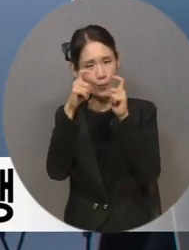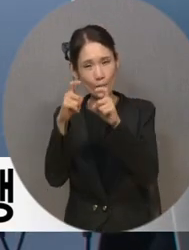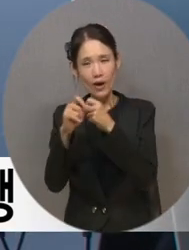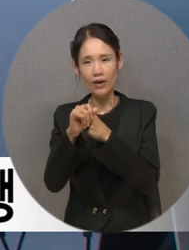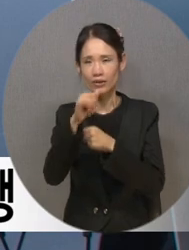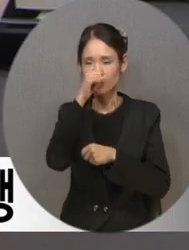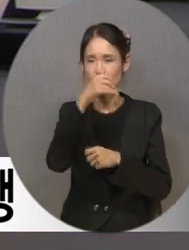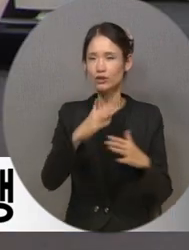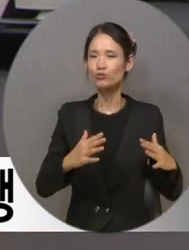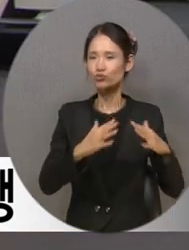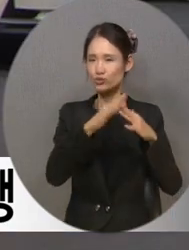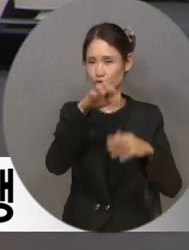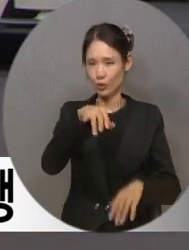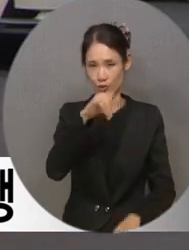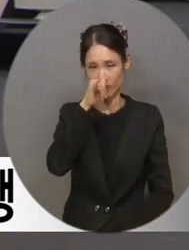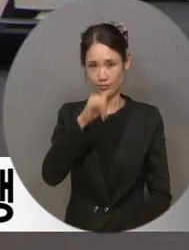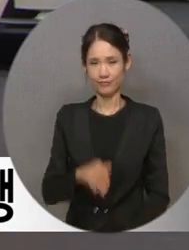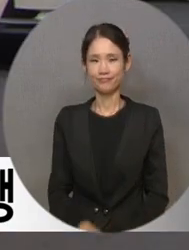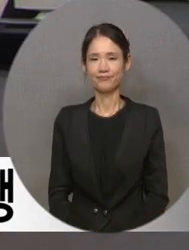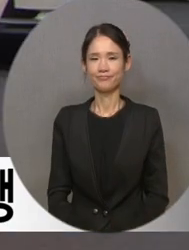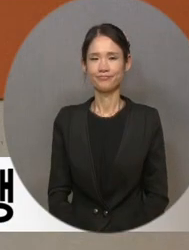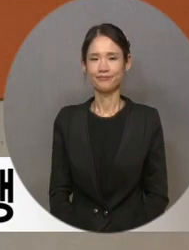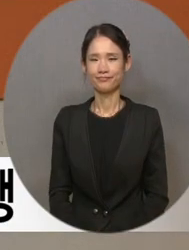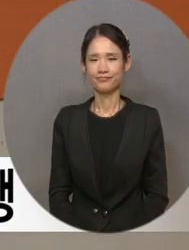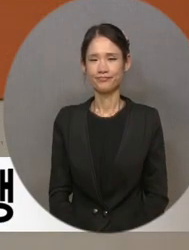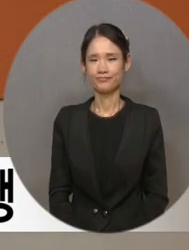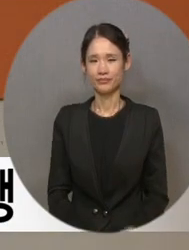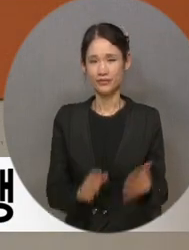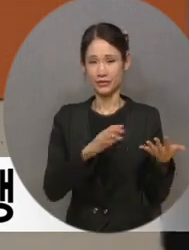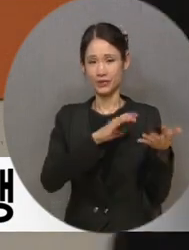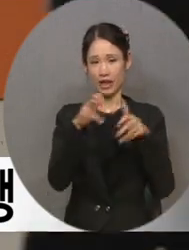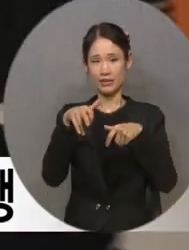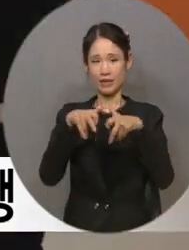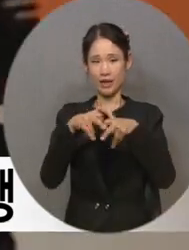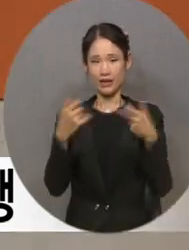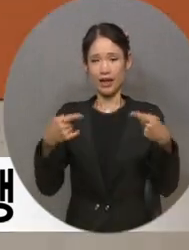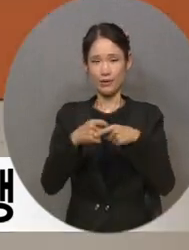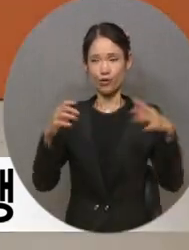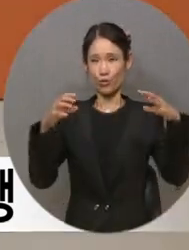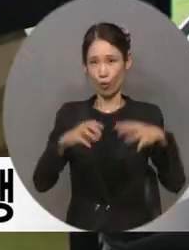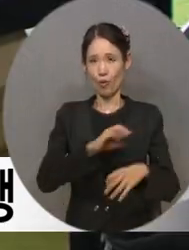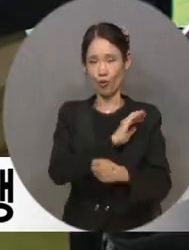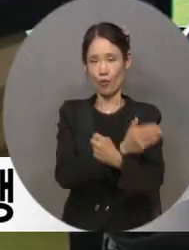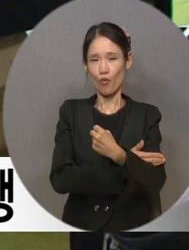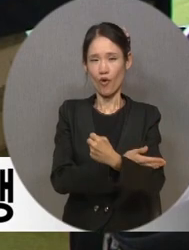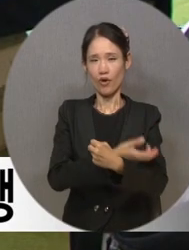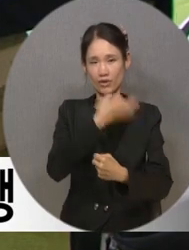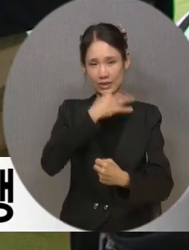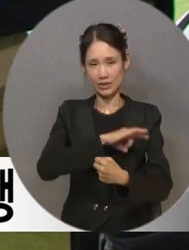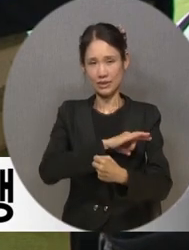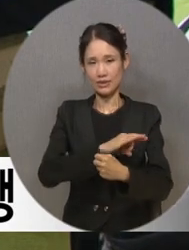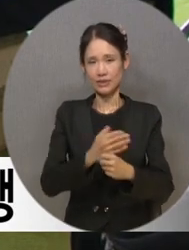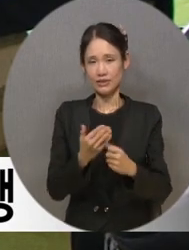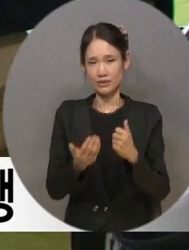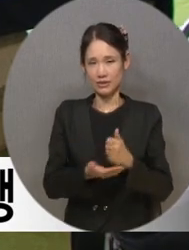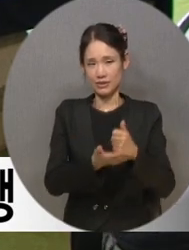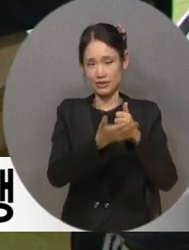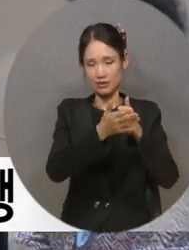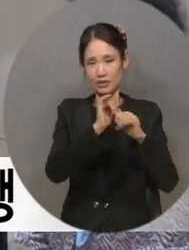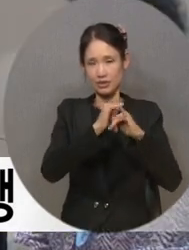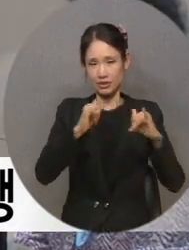부스가 준비되어 있습니다 세계 장애인들이 모여 권익신장과 인권보장